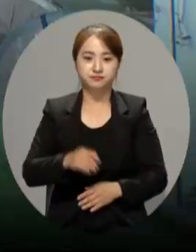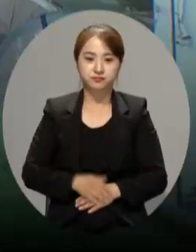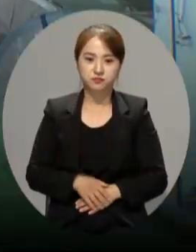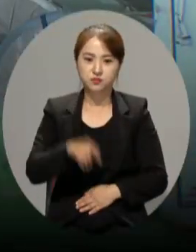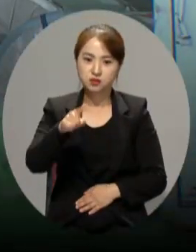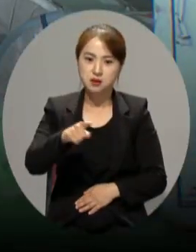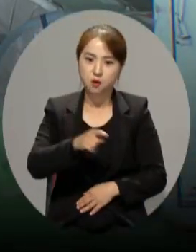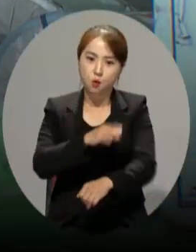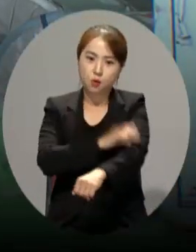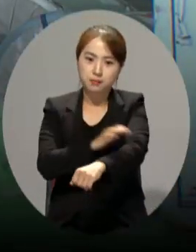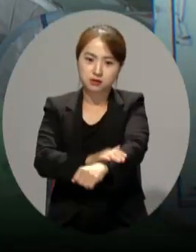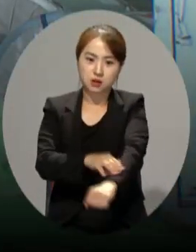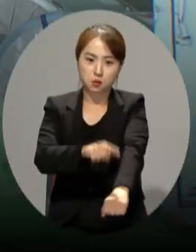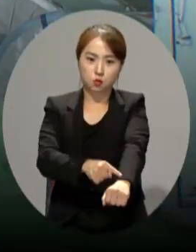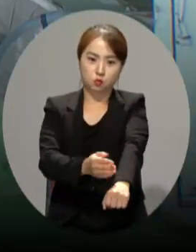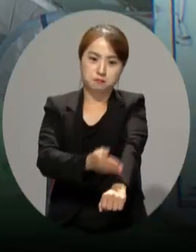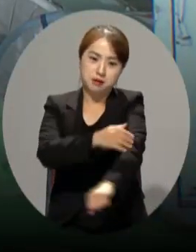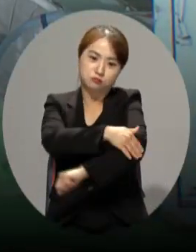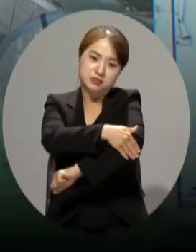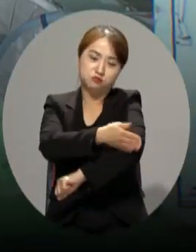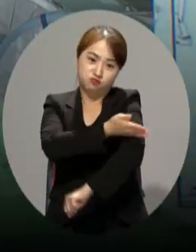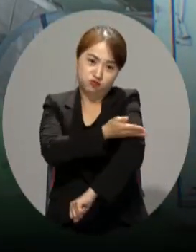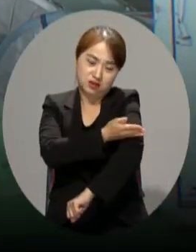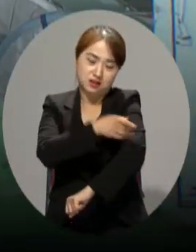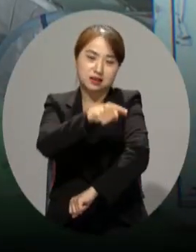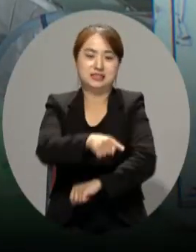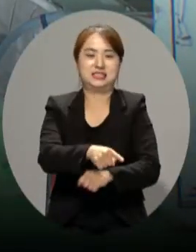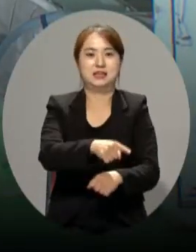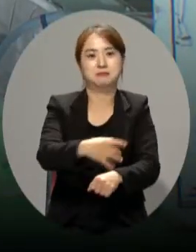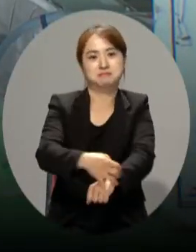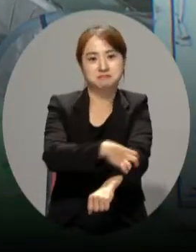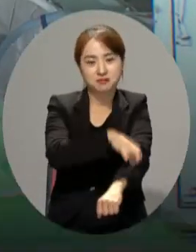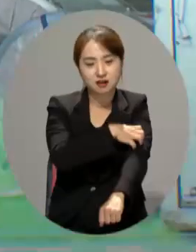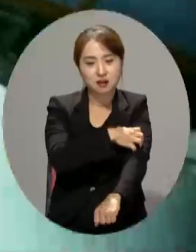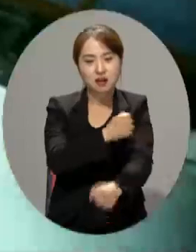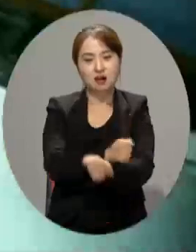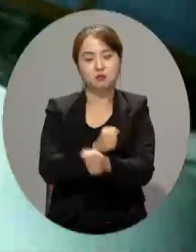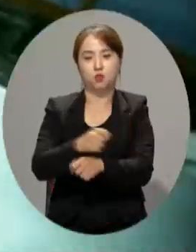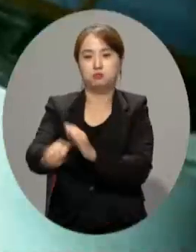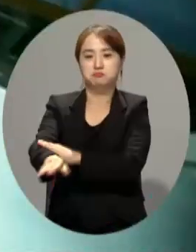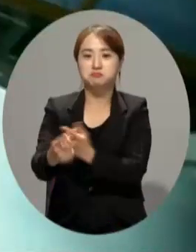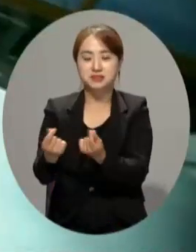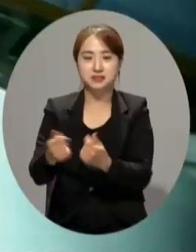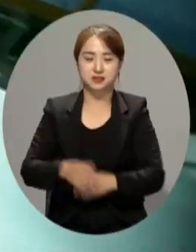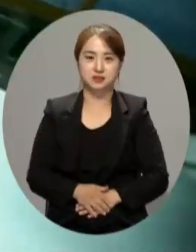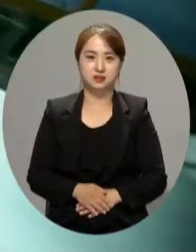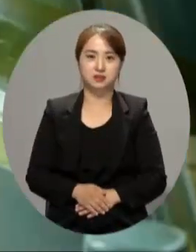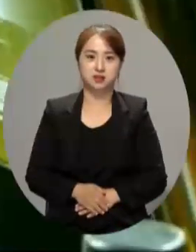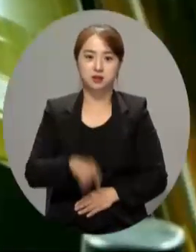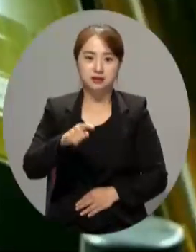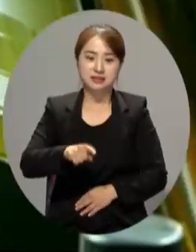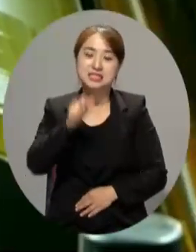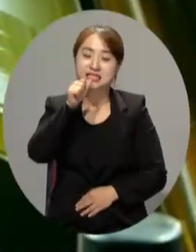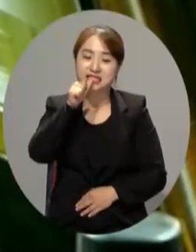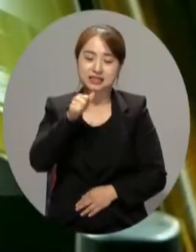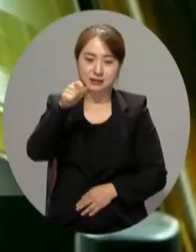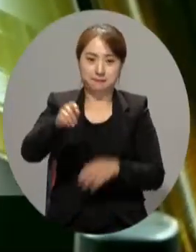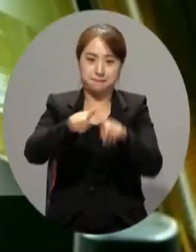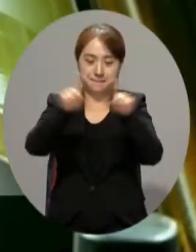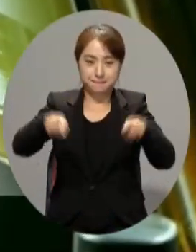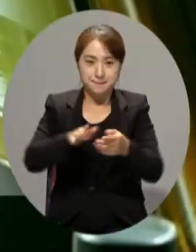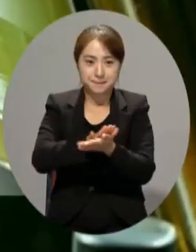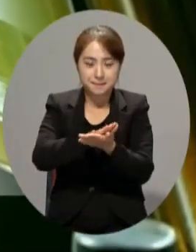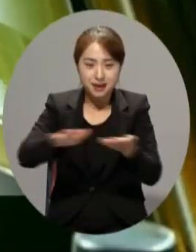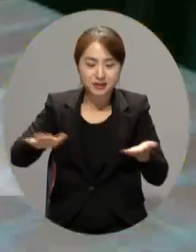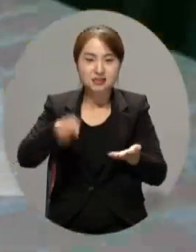윗부분까지 올라갔고요. 오른팔도 거의 손목까지는 이렇게 올라간 것으로. 기계에 알루미늄 강판을 밀어넣는